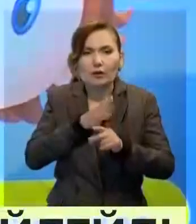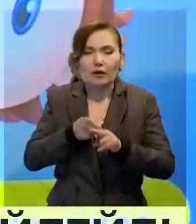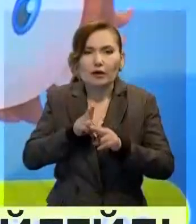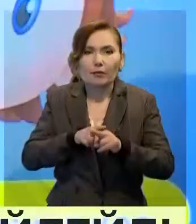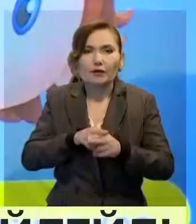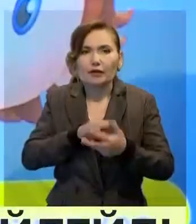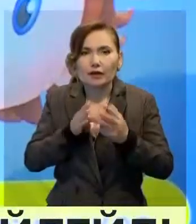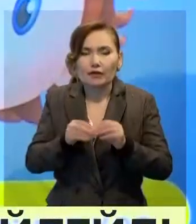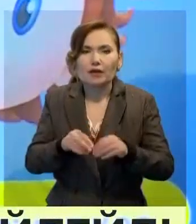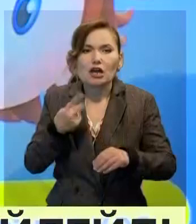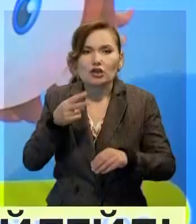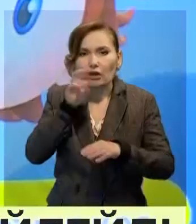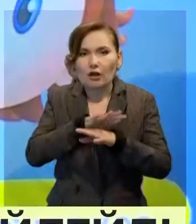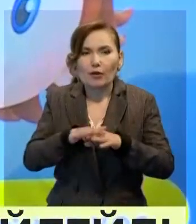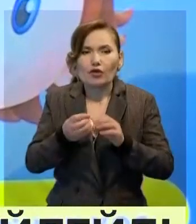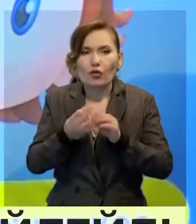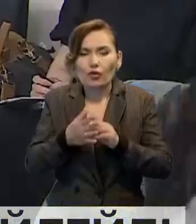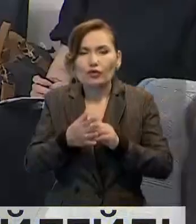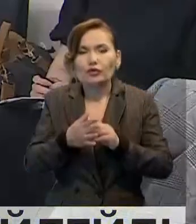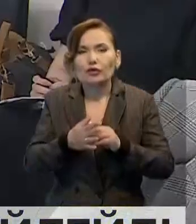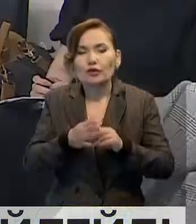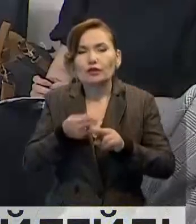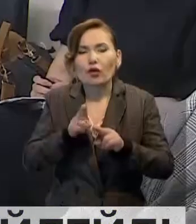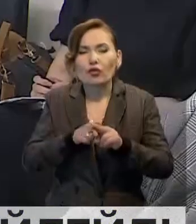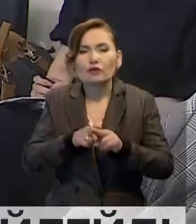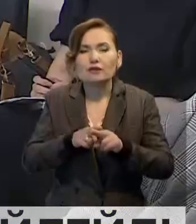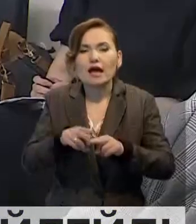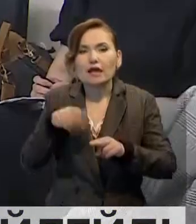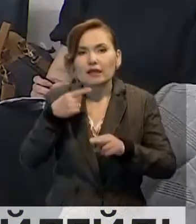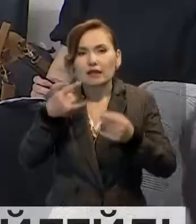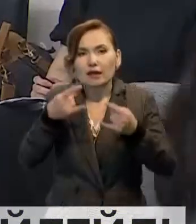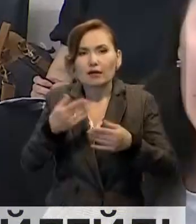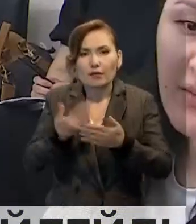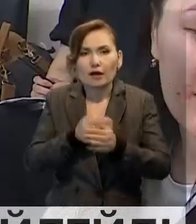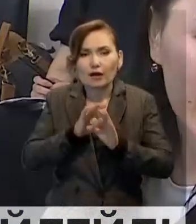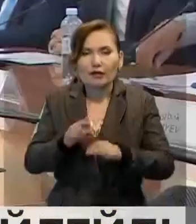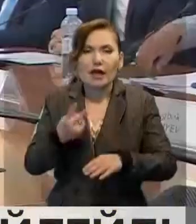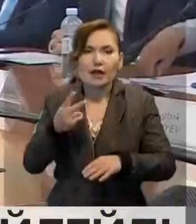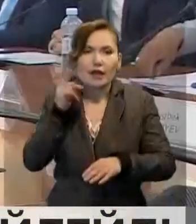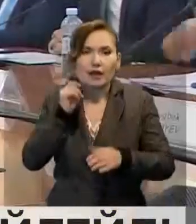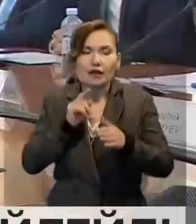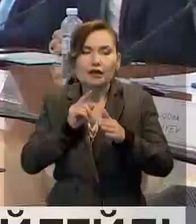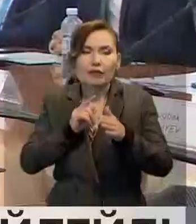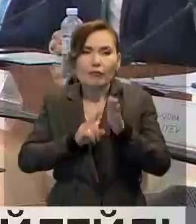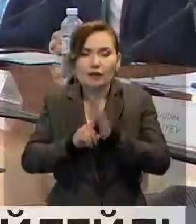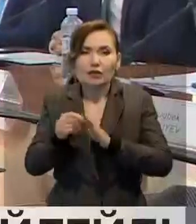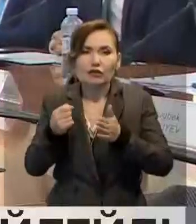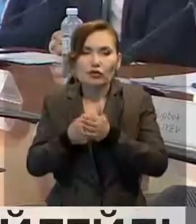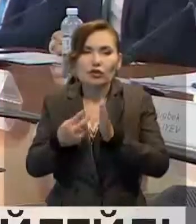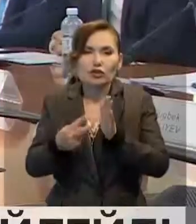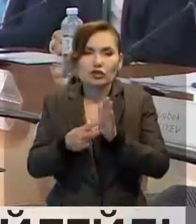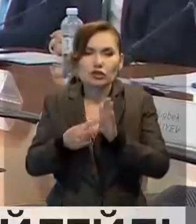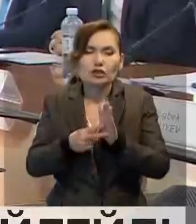керек, тежі 20 мемлекетте 14 тілде хабар тарататын арна. Онда 2-ден 7 жасқа дейінгі бүлдіршіндер үшін